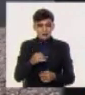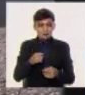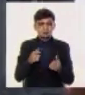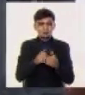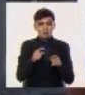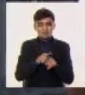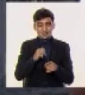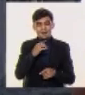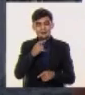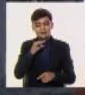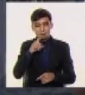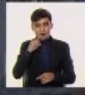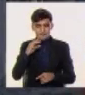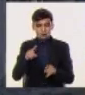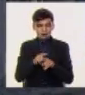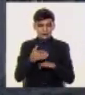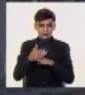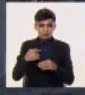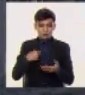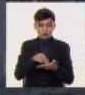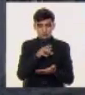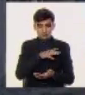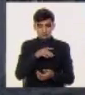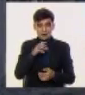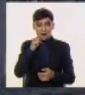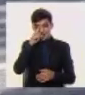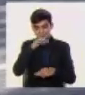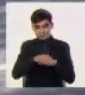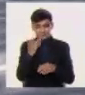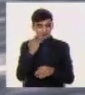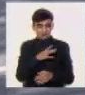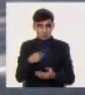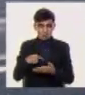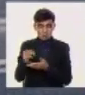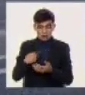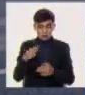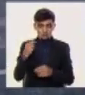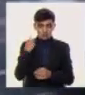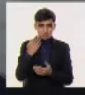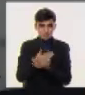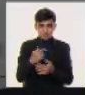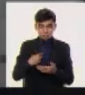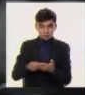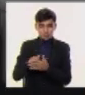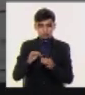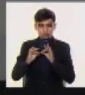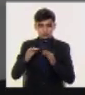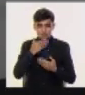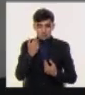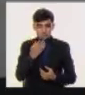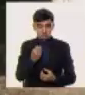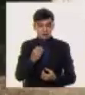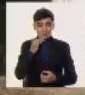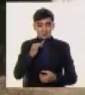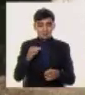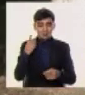что еще не расплатились кредитами за автобусы, которые купили при прежнем Акиме. Впрочем, предписанием чиновников недовольны и те, кто смог закупить технику,